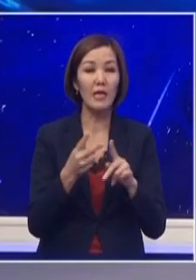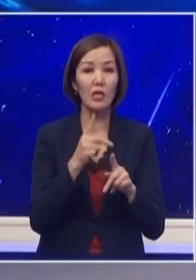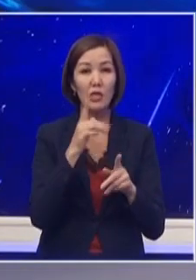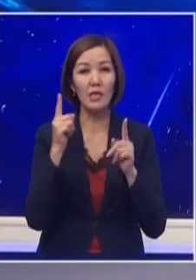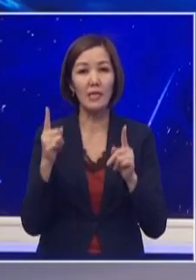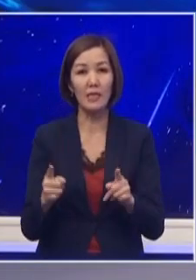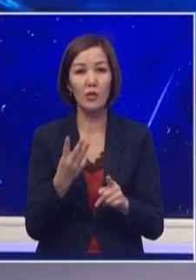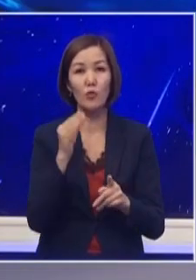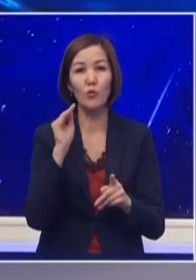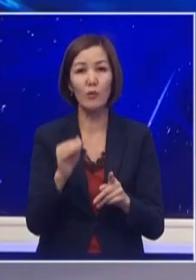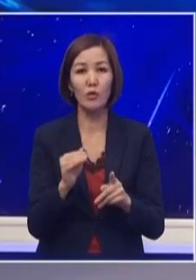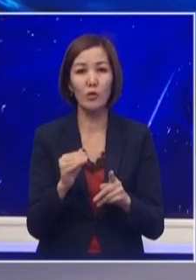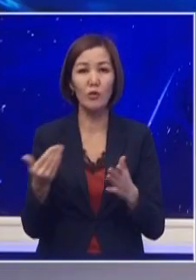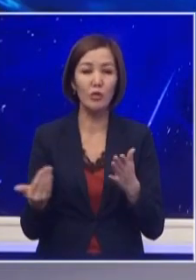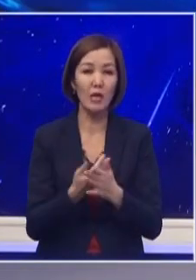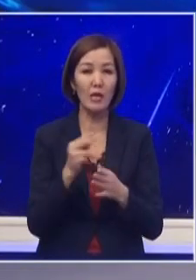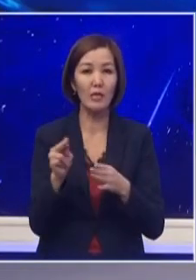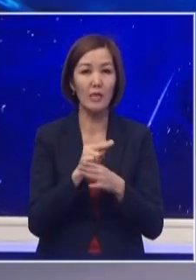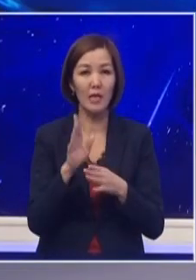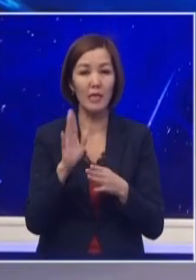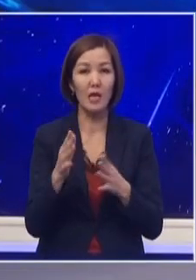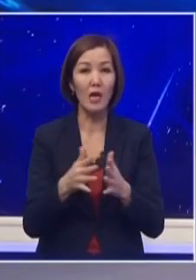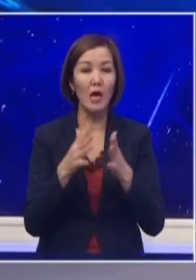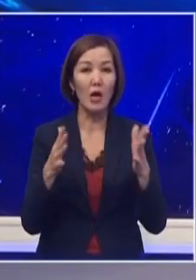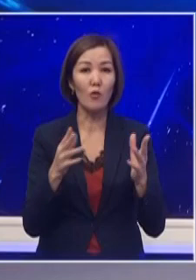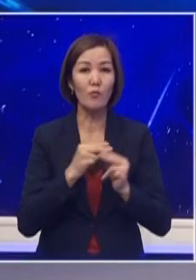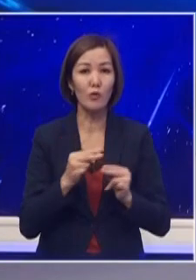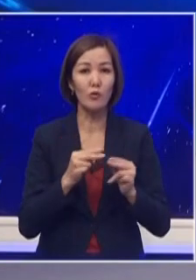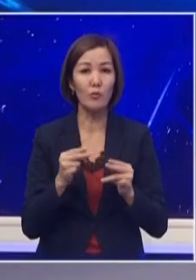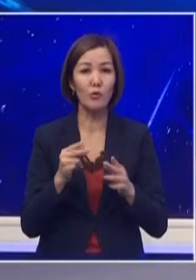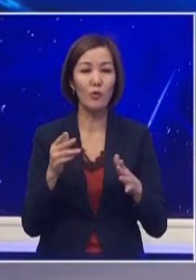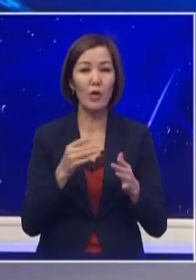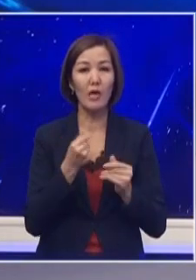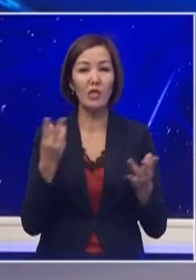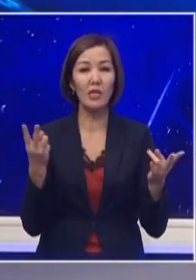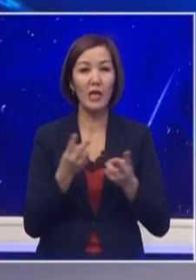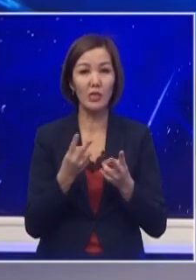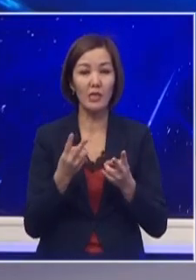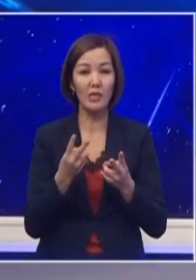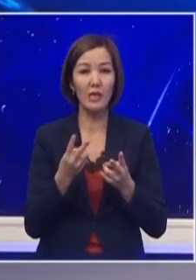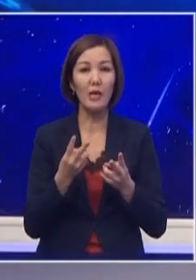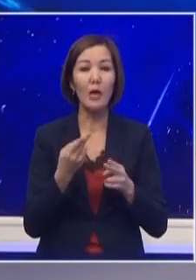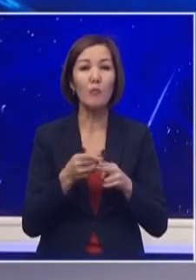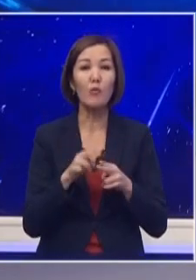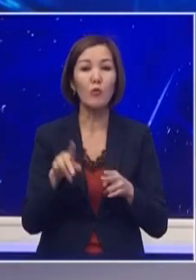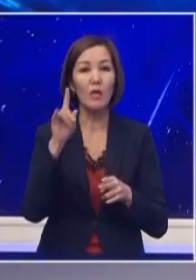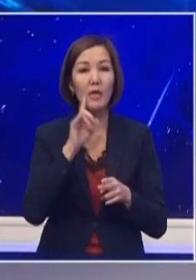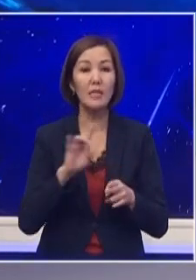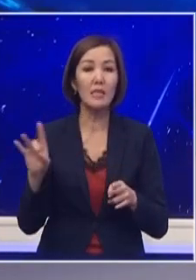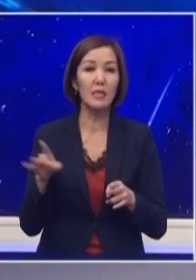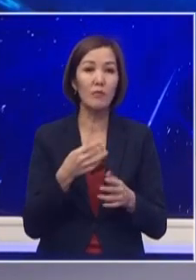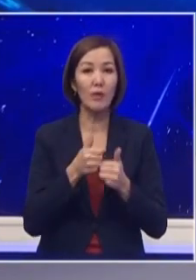4000 шақырымға жуық желі жаңартылады. Бұл өте ауқымды жұмыс әрі көп қаражатты талап етеді. Бұл туралы